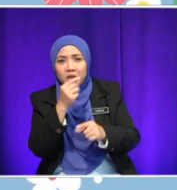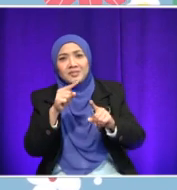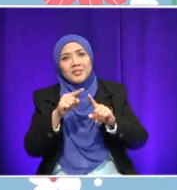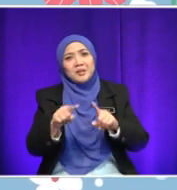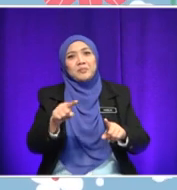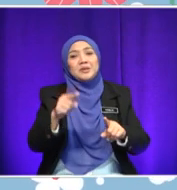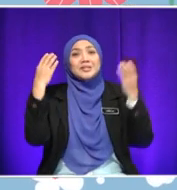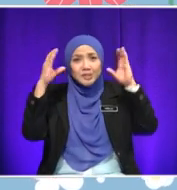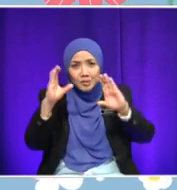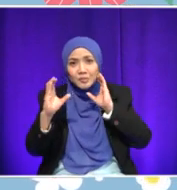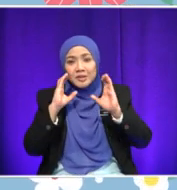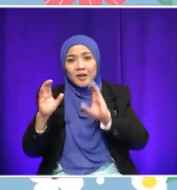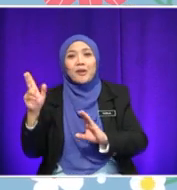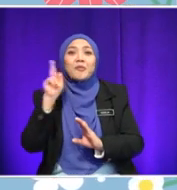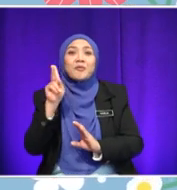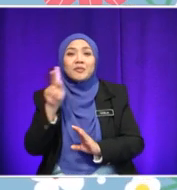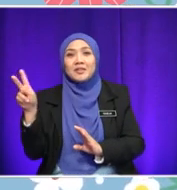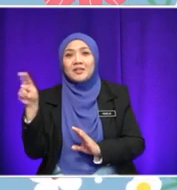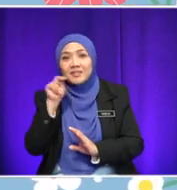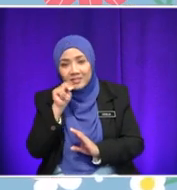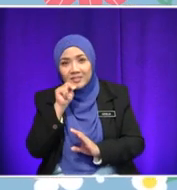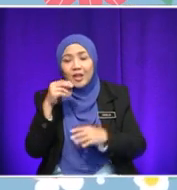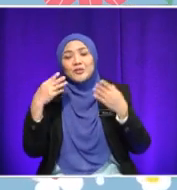melalui pemerhatian